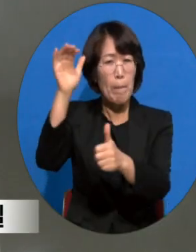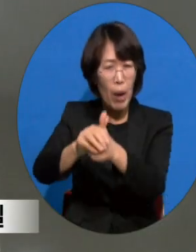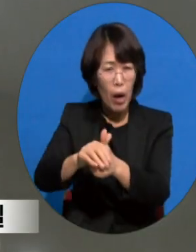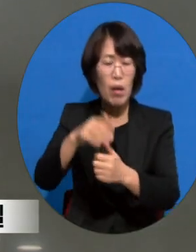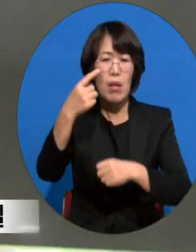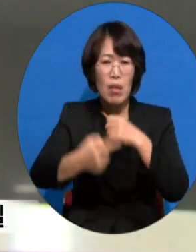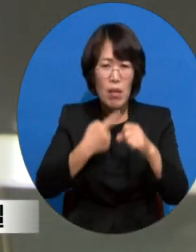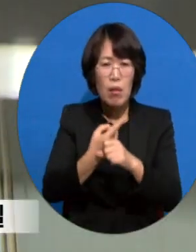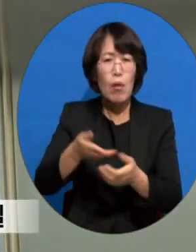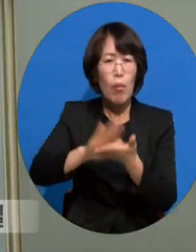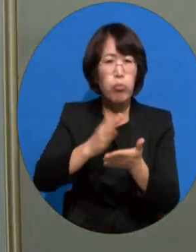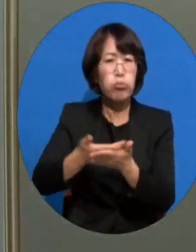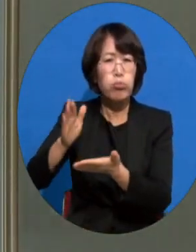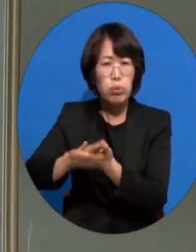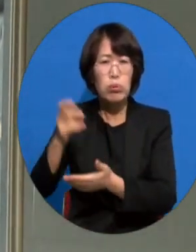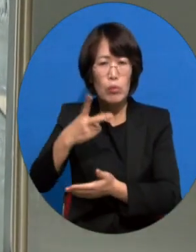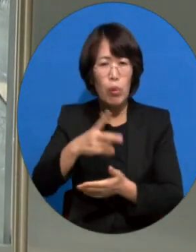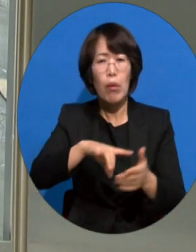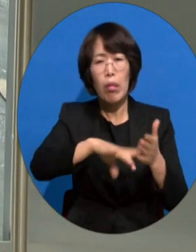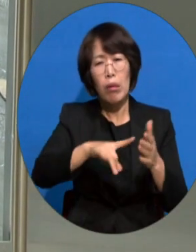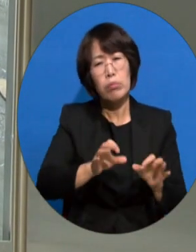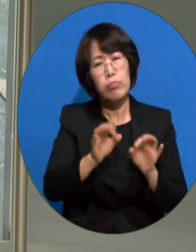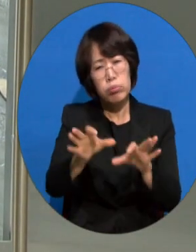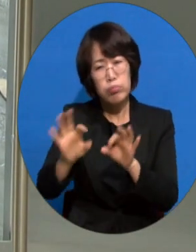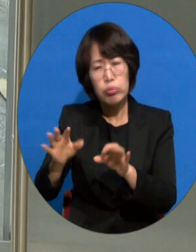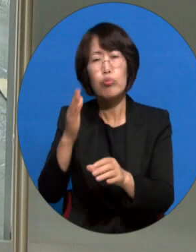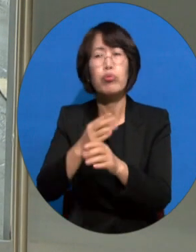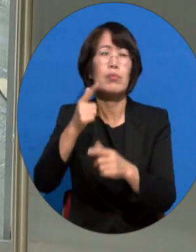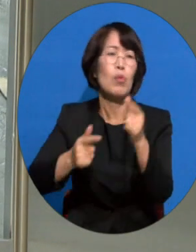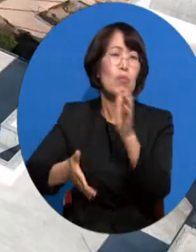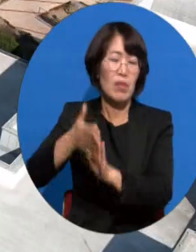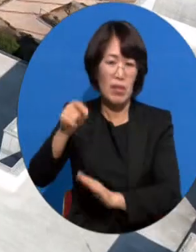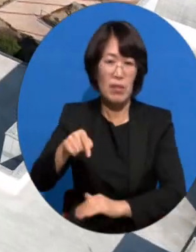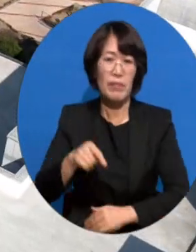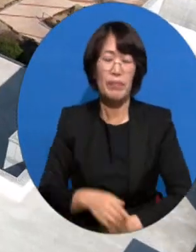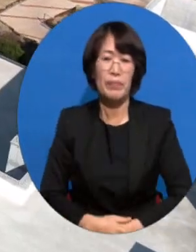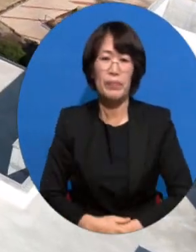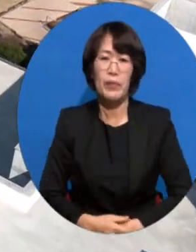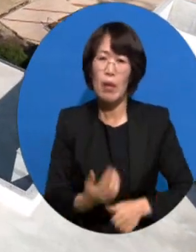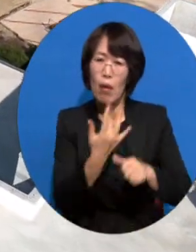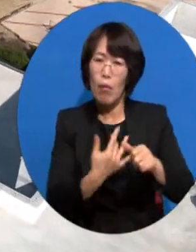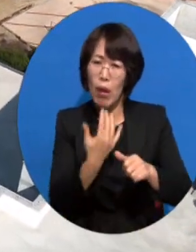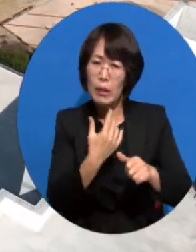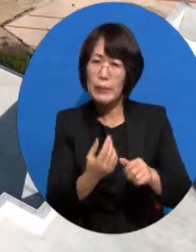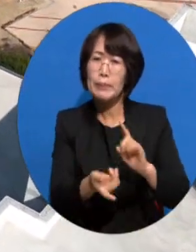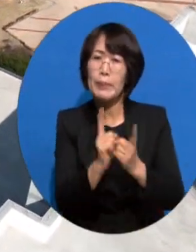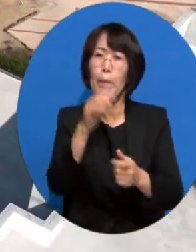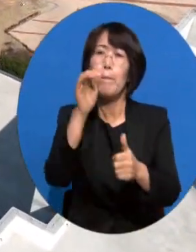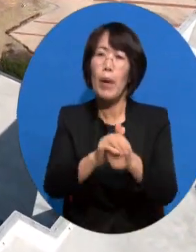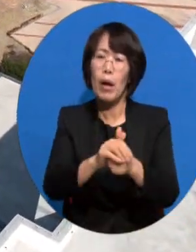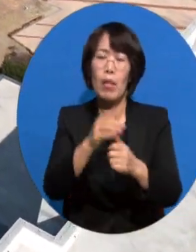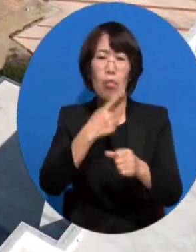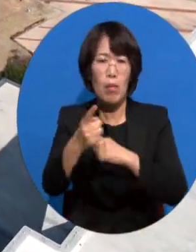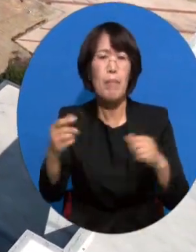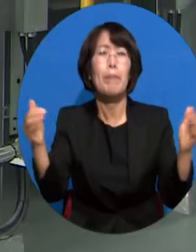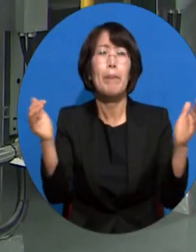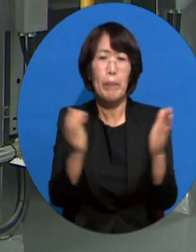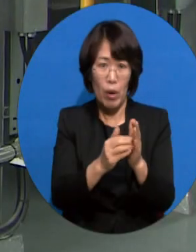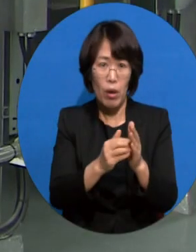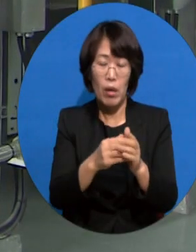해마다 시설 유지 보수에 또다시 혈세를 투입하고 있는 목포시. 화장장 위탁 기간 종료가 내년으로